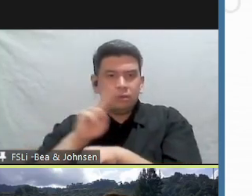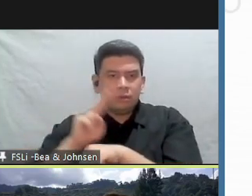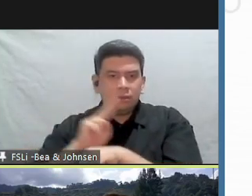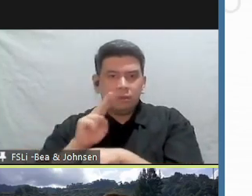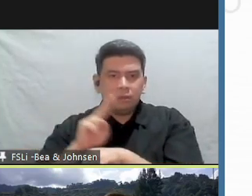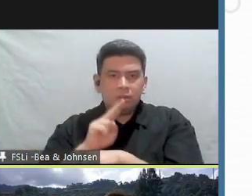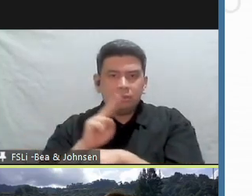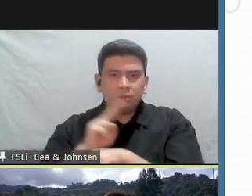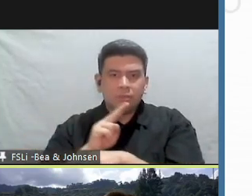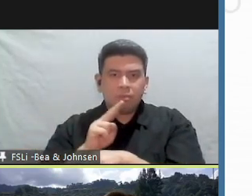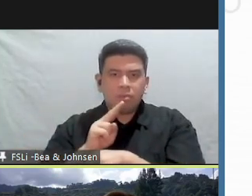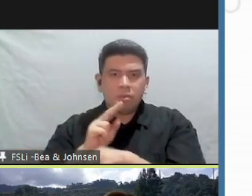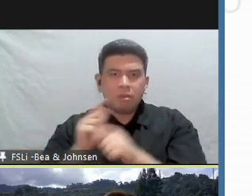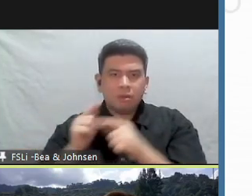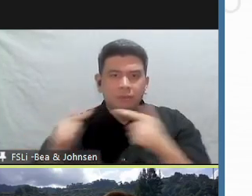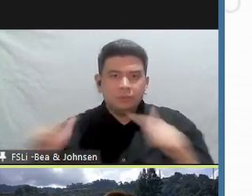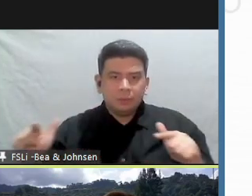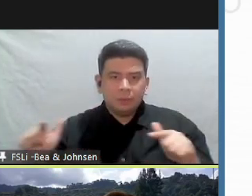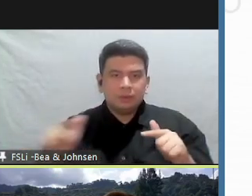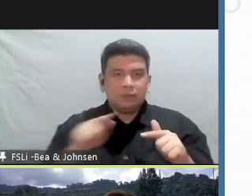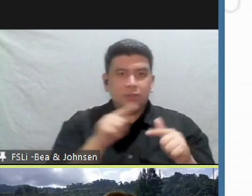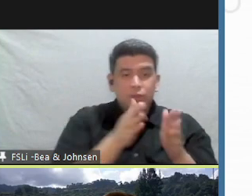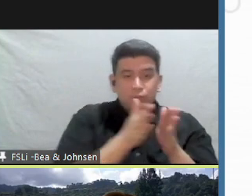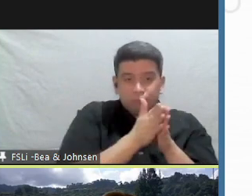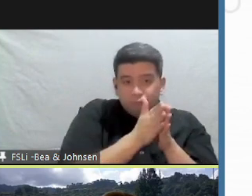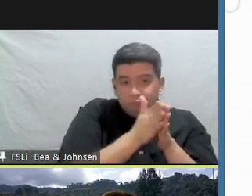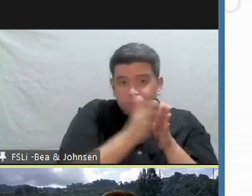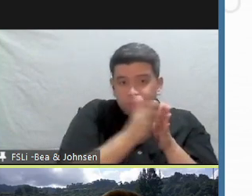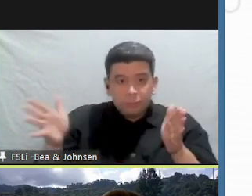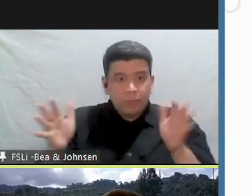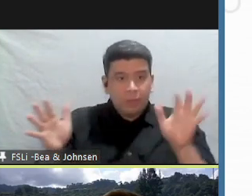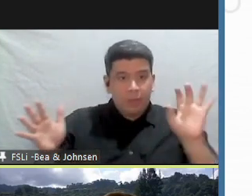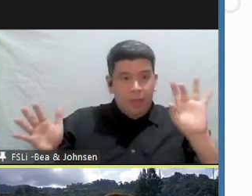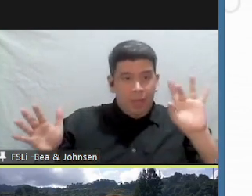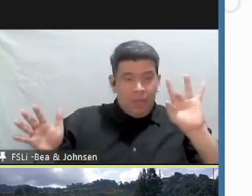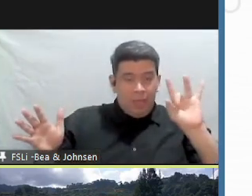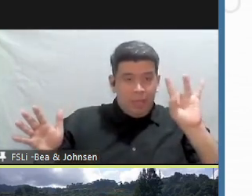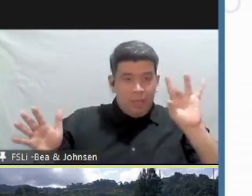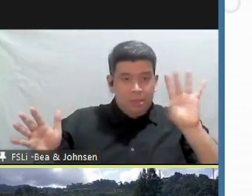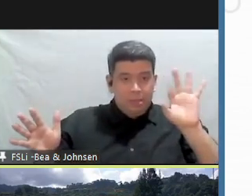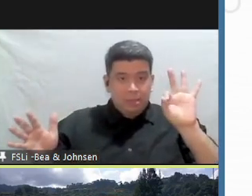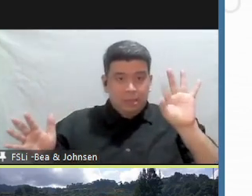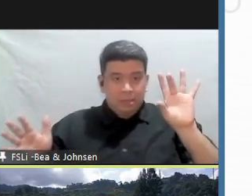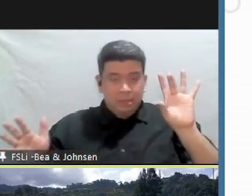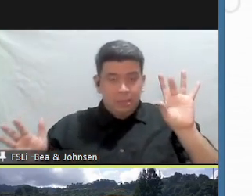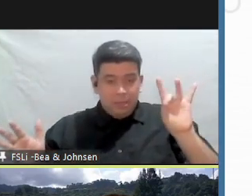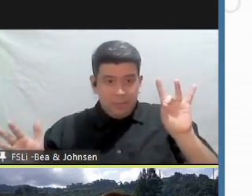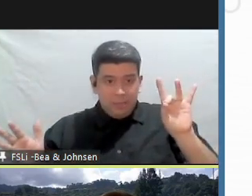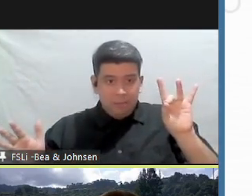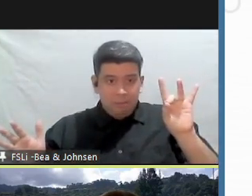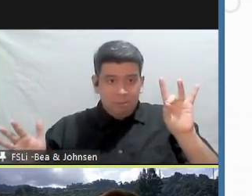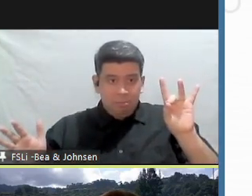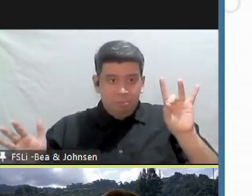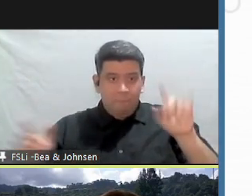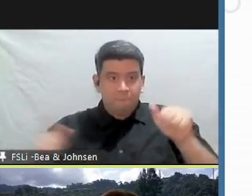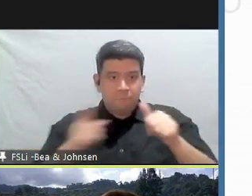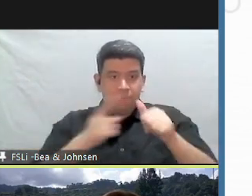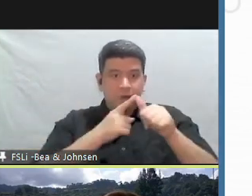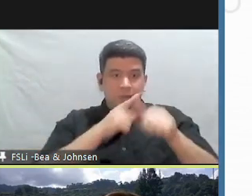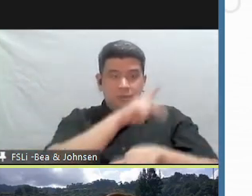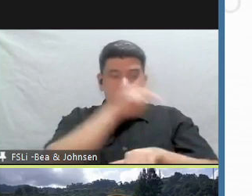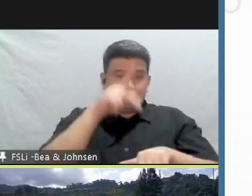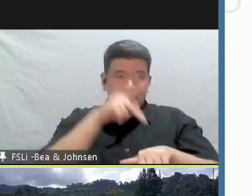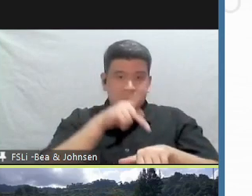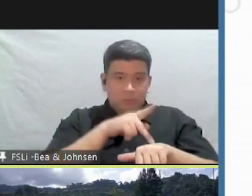natin dito yung timeline noong 1898 nung First Philippine Republic, nakalagay na doon na ang